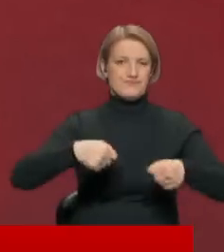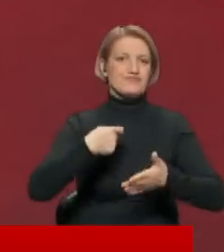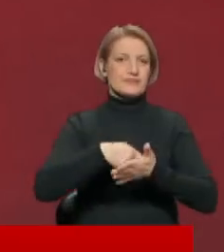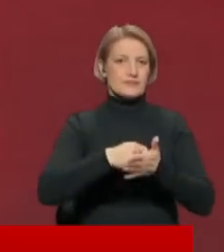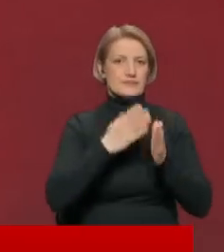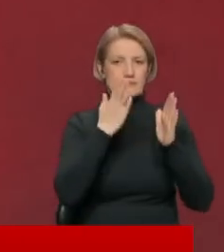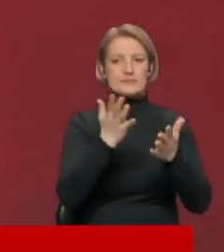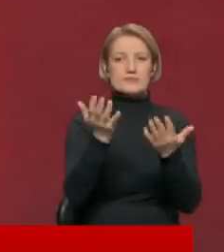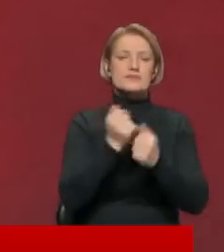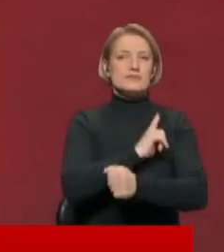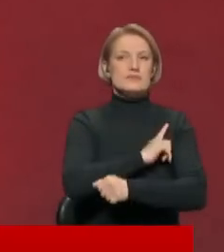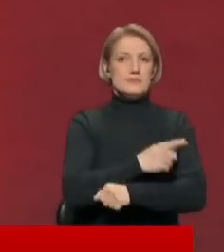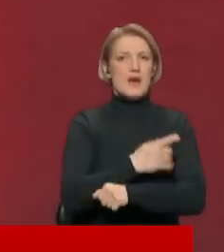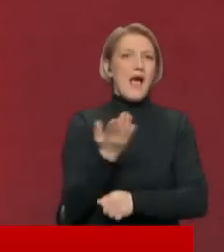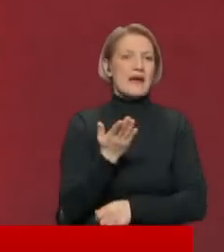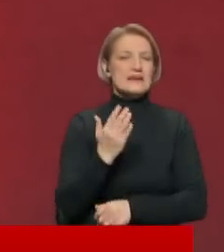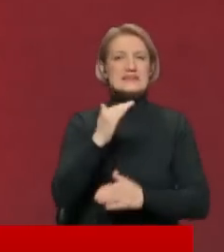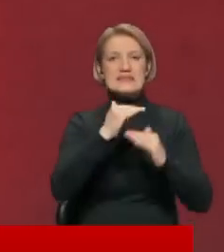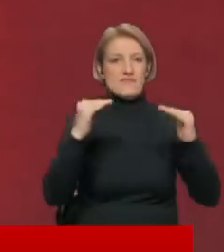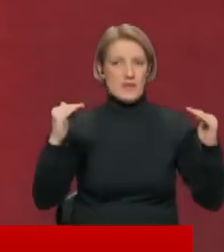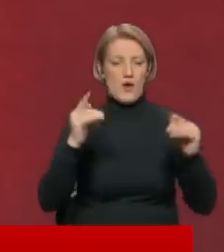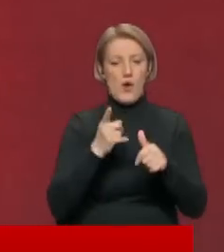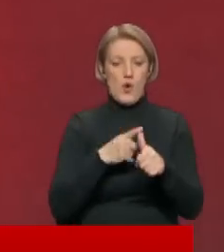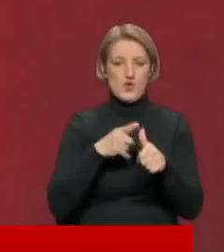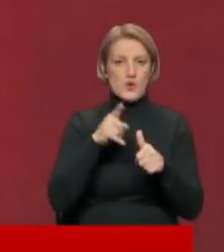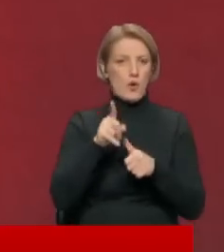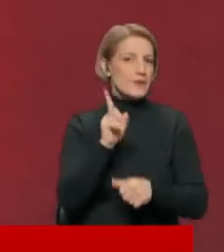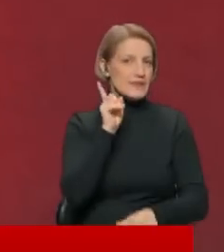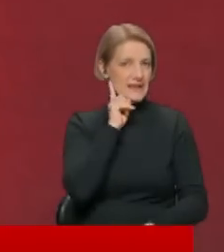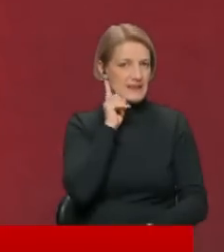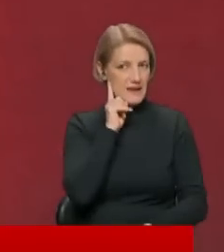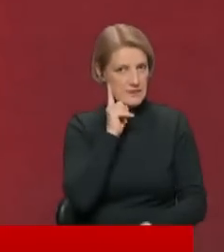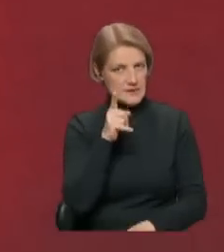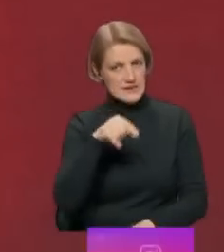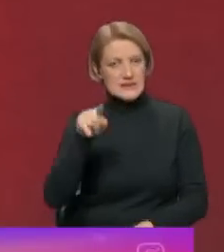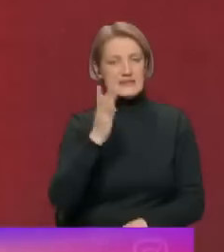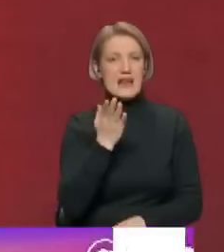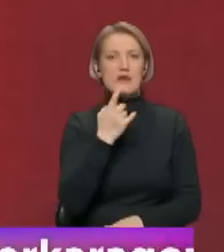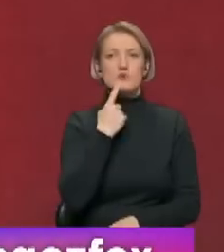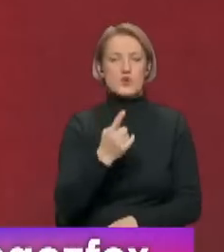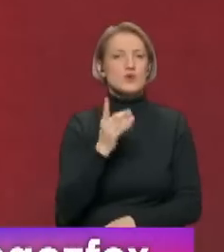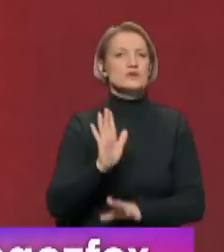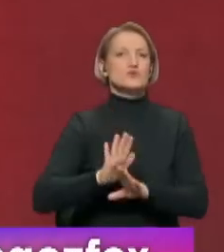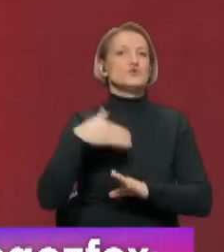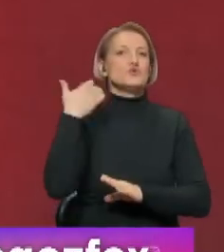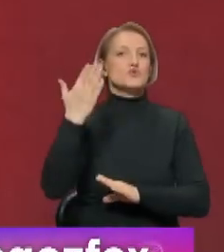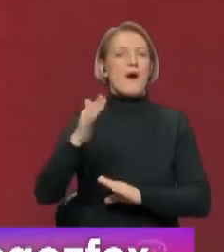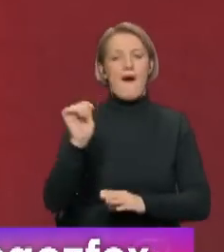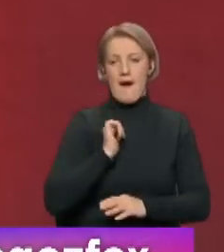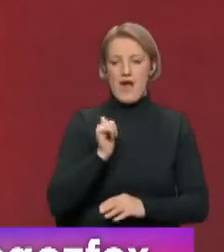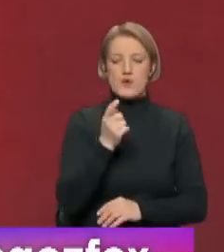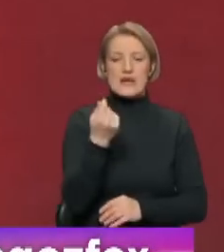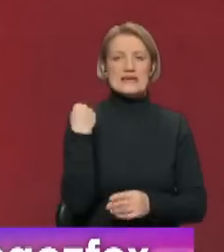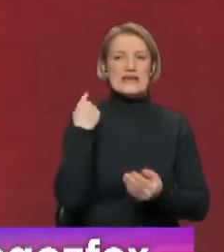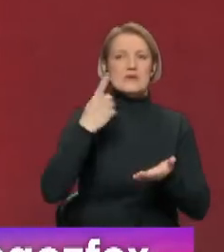çıkalım Alım gücü hangi seviyede önce onu dinleyelim Siz neler söylüyorsunuz sonrasında asgari